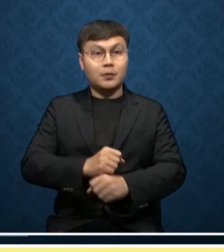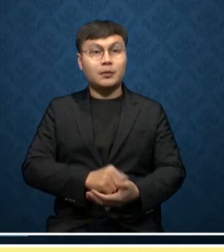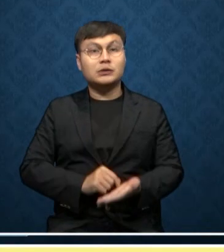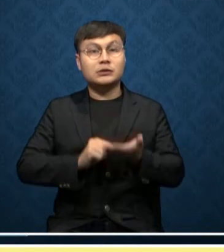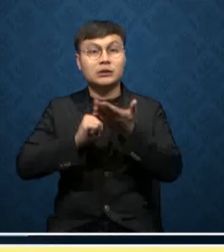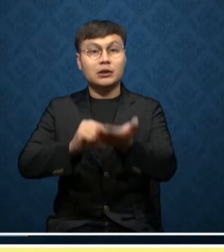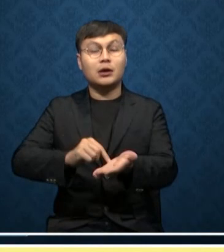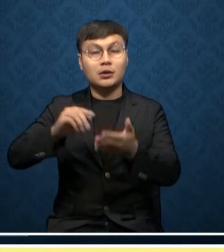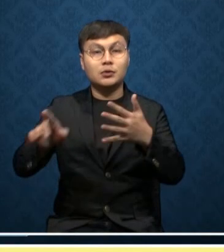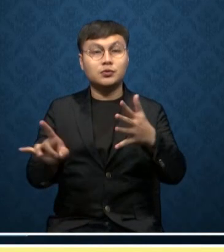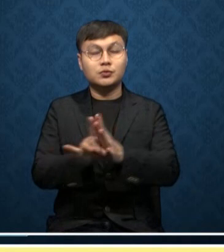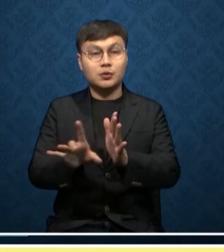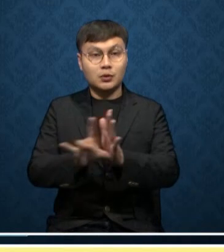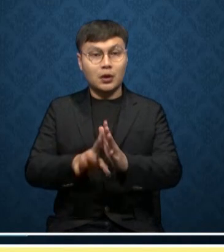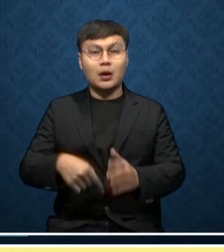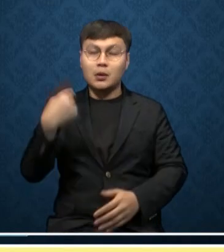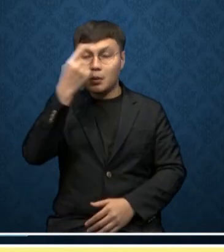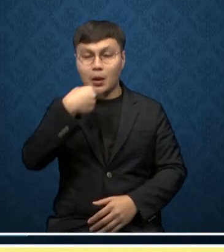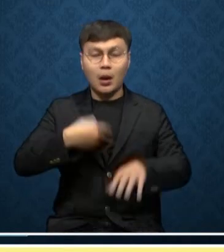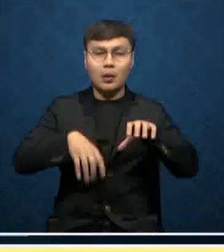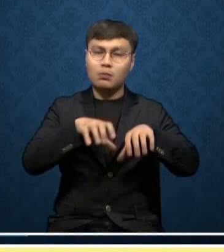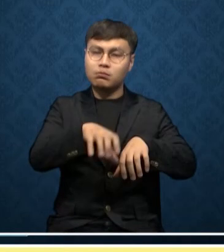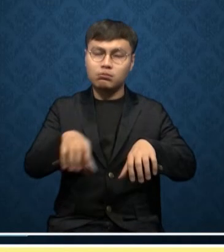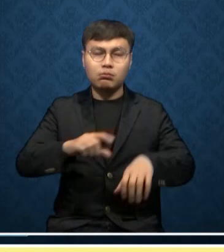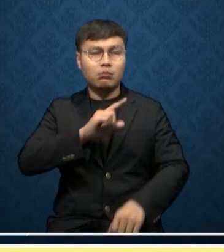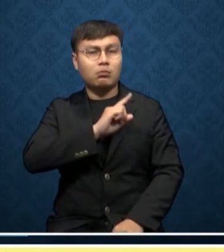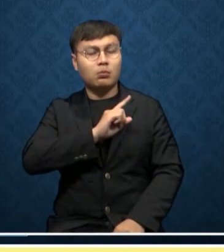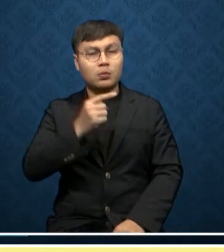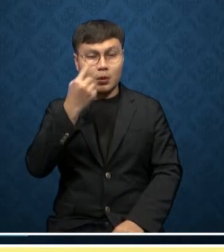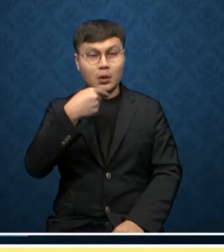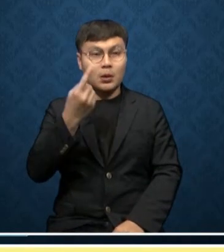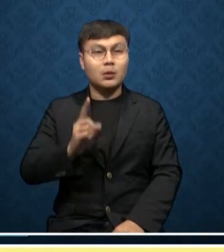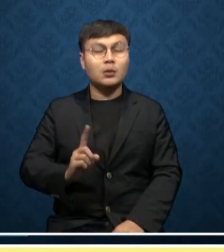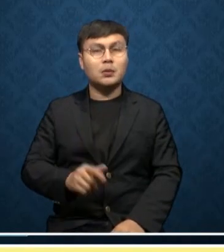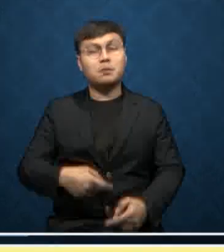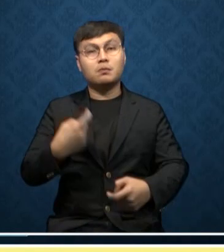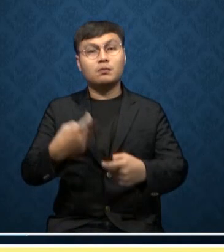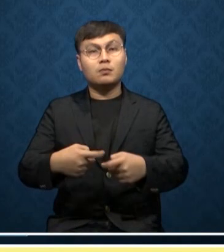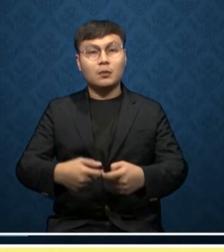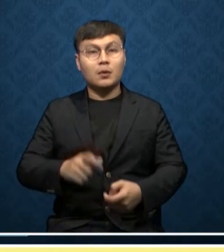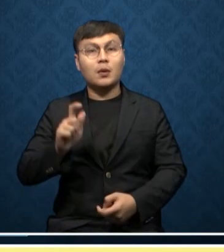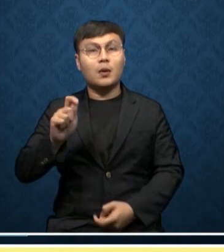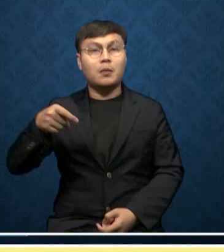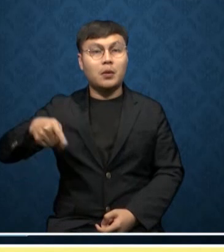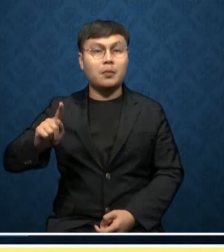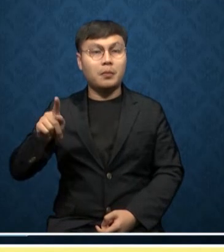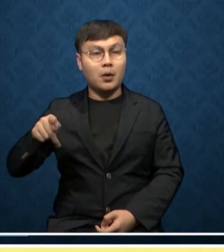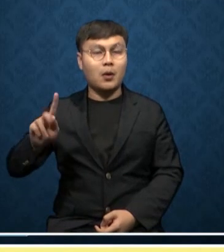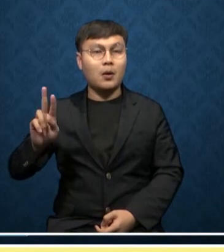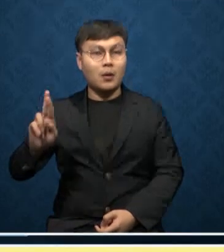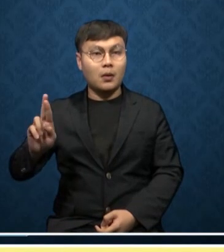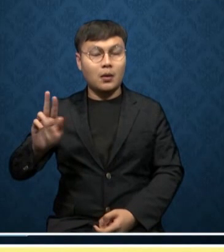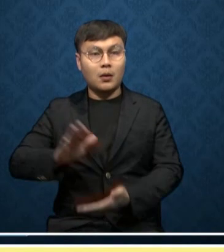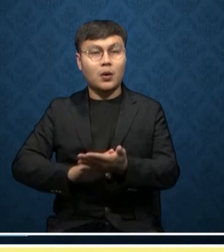สุดท้ายว่าหน่วยงานนี้คือใครแต่ที่จริงไม่ยากนะครับผมบอกง่ายๆคือกพรนี่แหละครับท่านต้องใช้